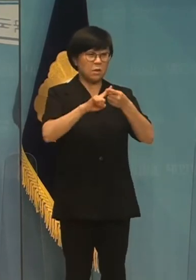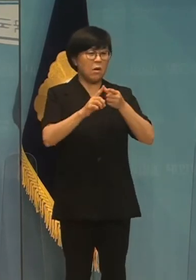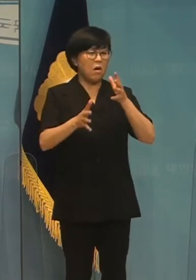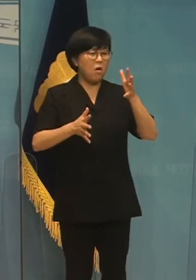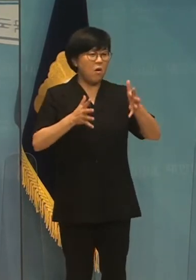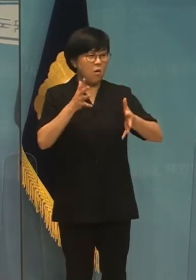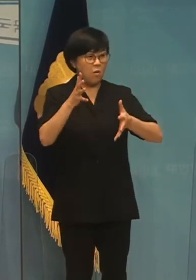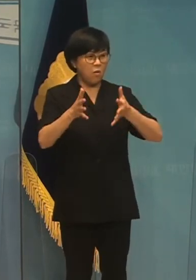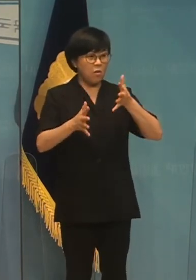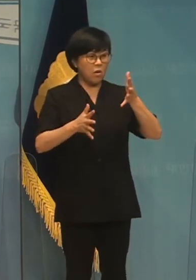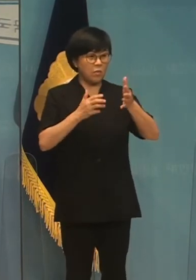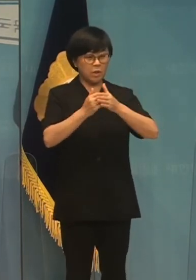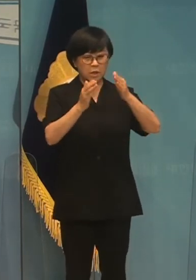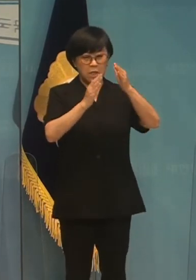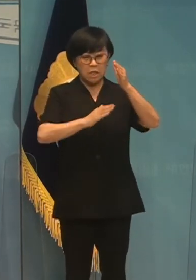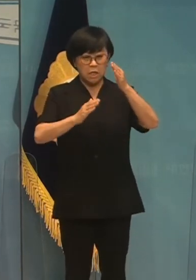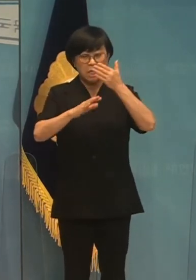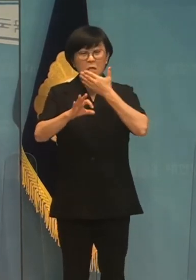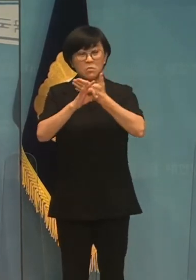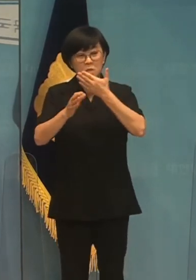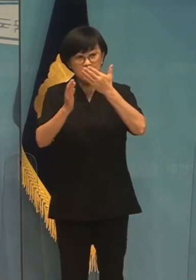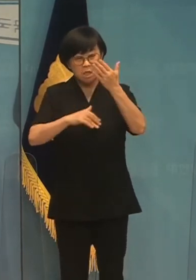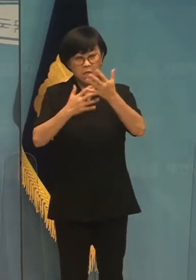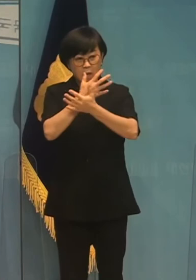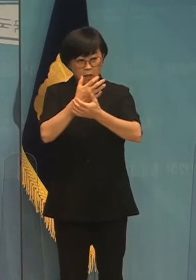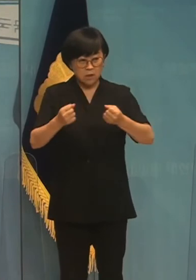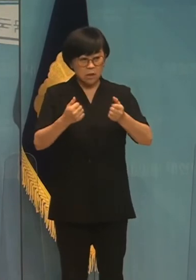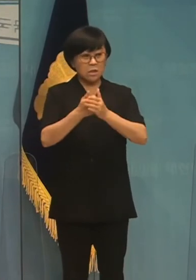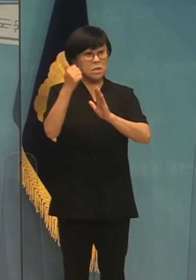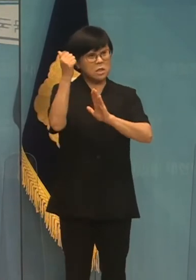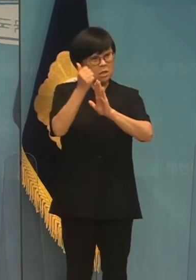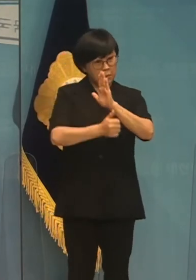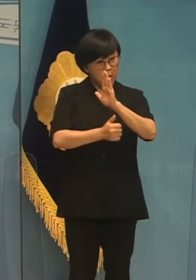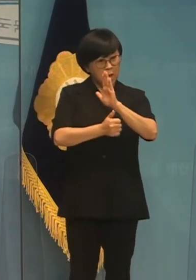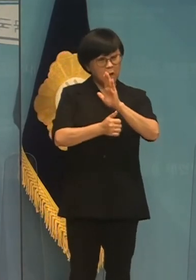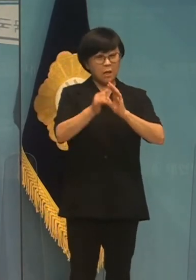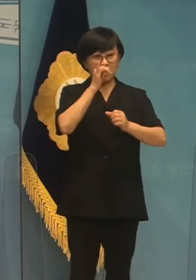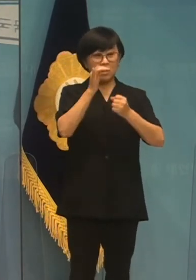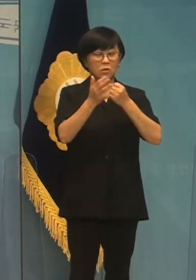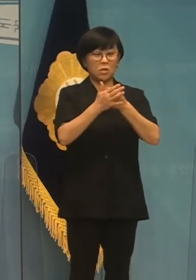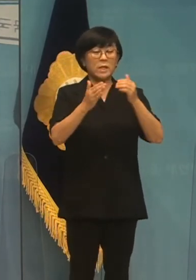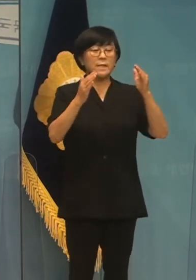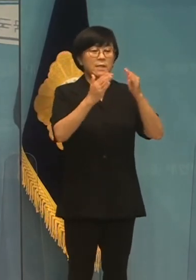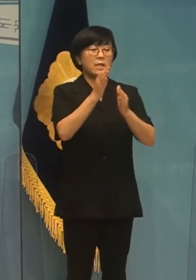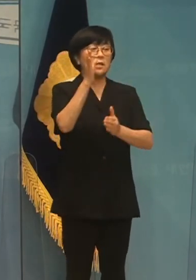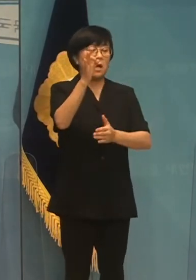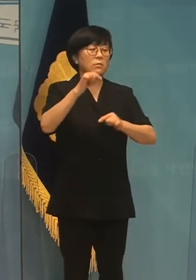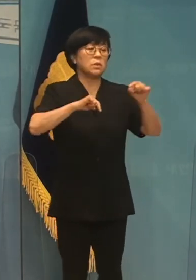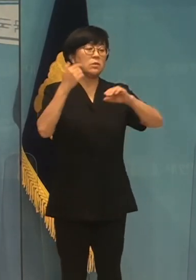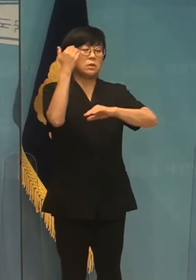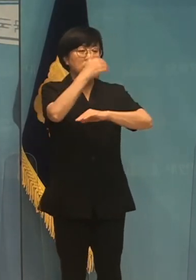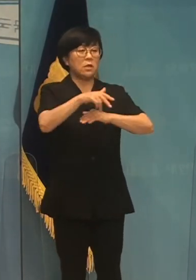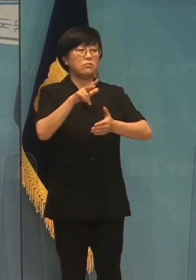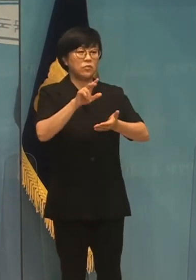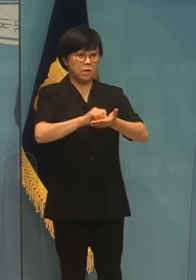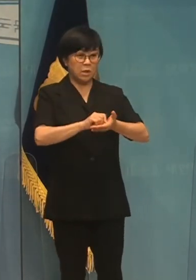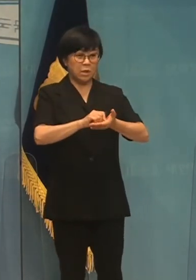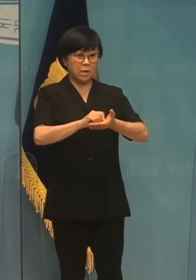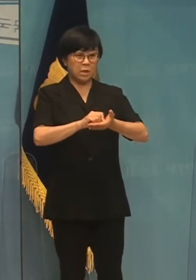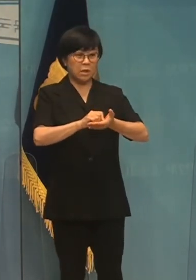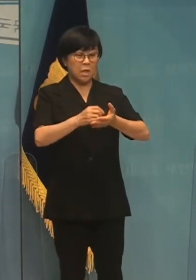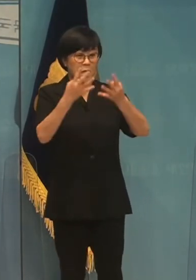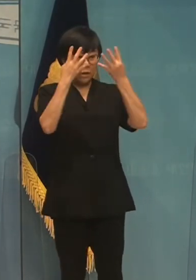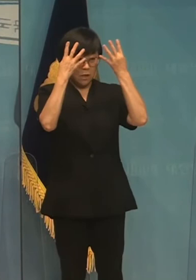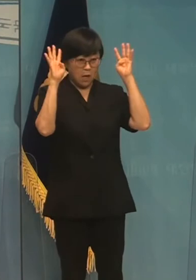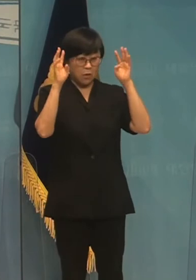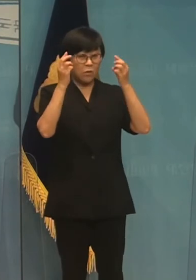어설픈 비정규직의 정규직화, 실패로 점철된 부동산 정책 등의 일들은